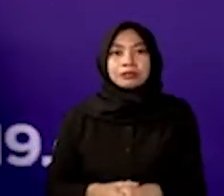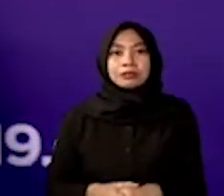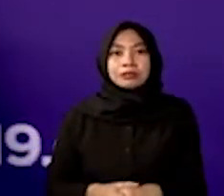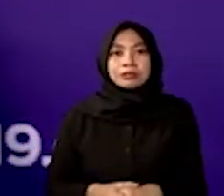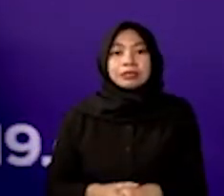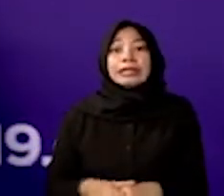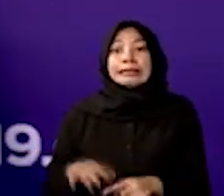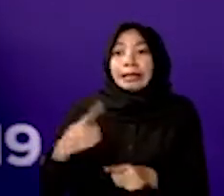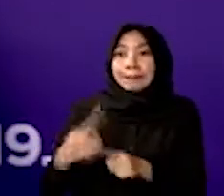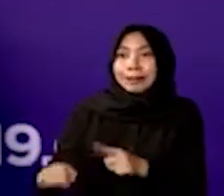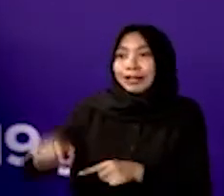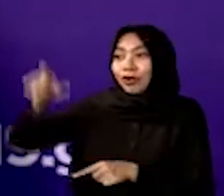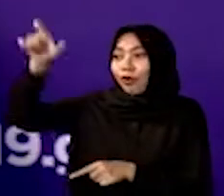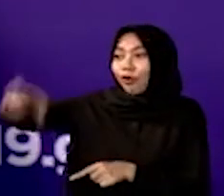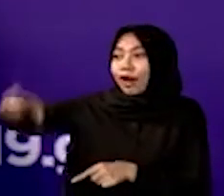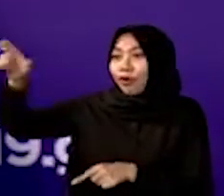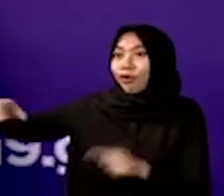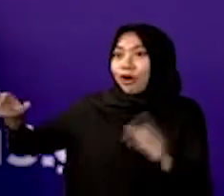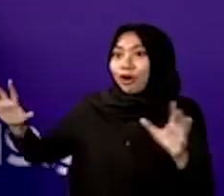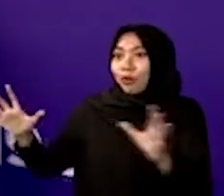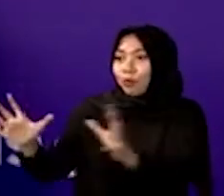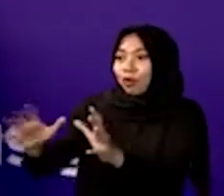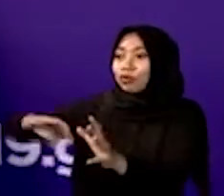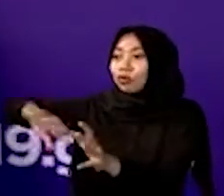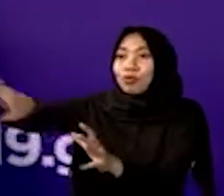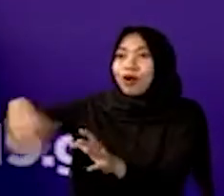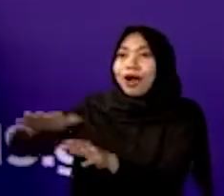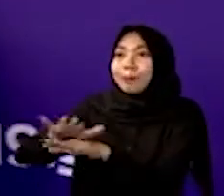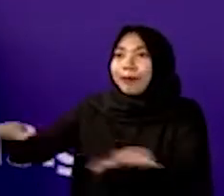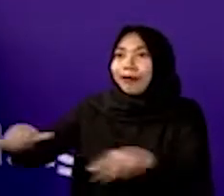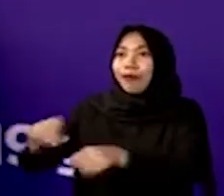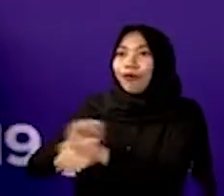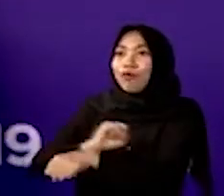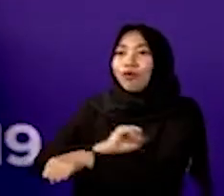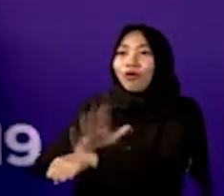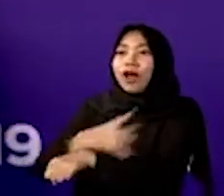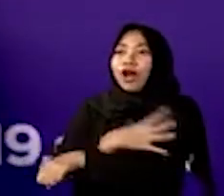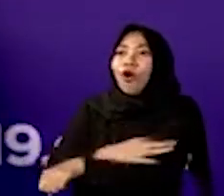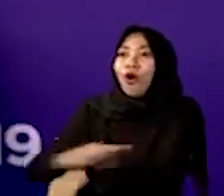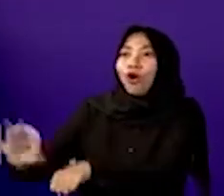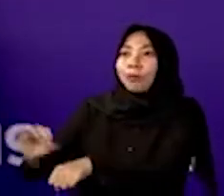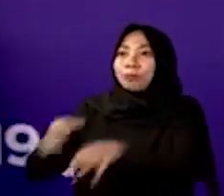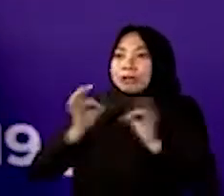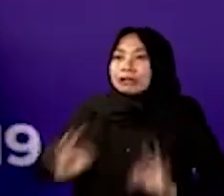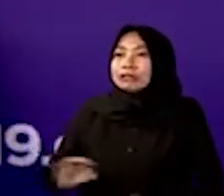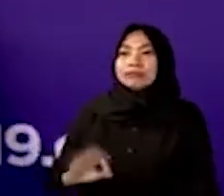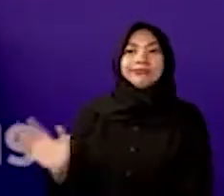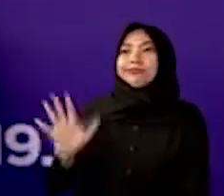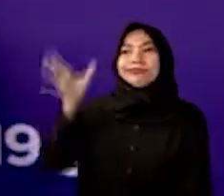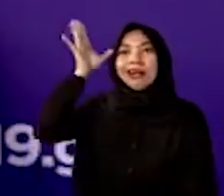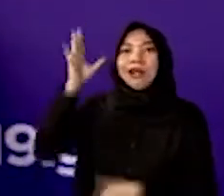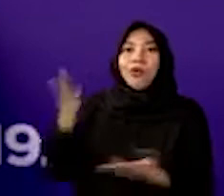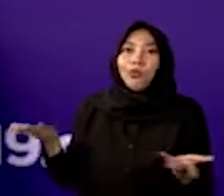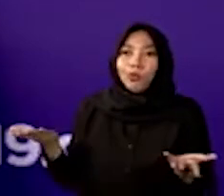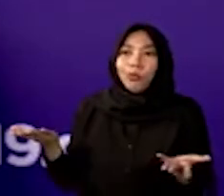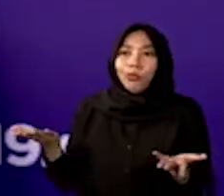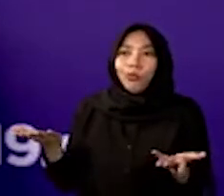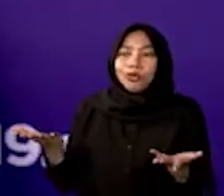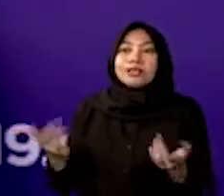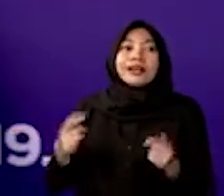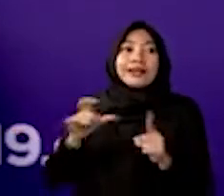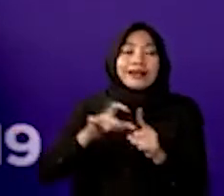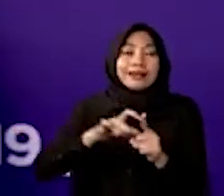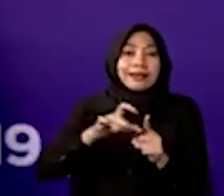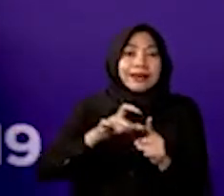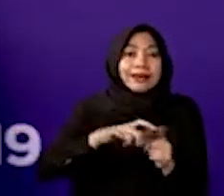bisa pastikan bahwa semuanya dalam kondisi yang aman dan kalau kita lihat data-data yang telah